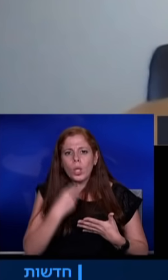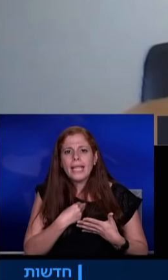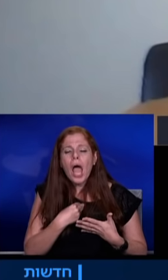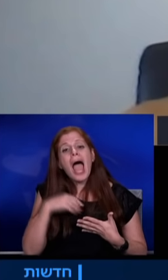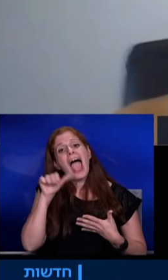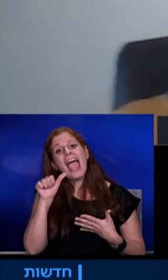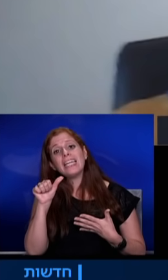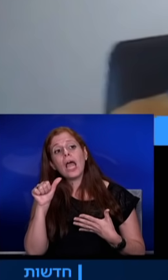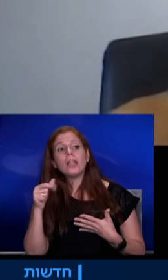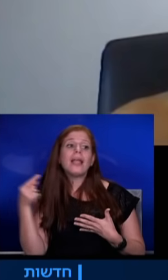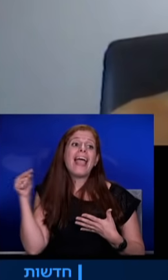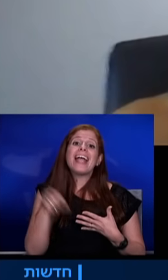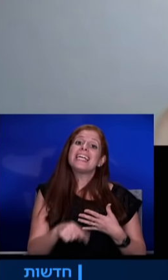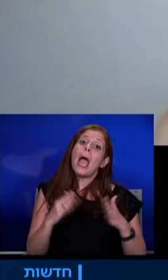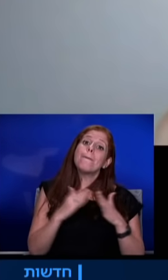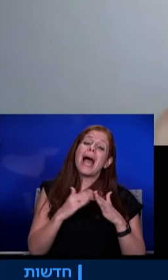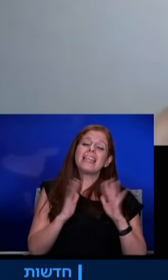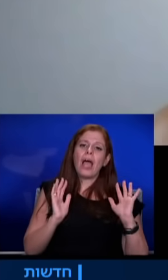איתן הגיע הביתה.